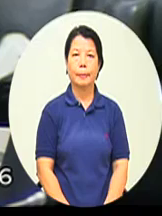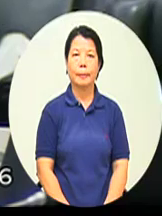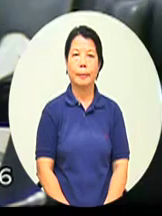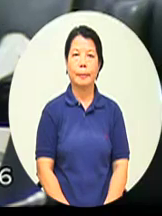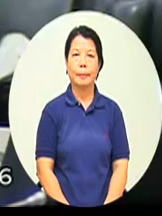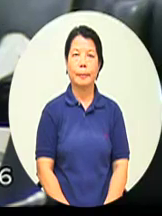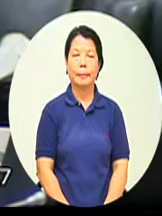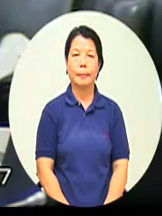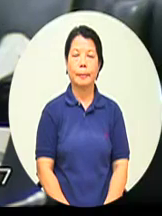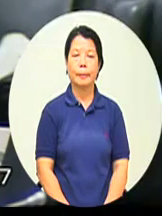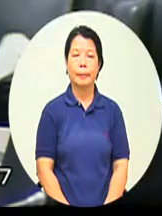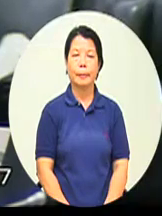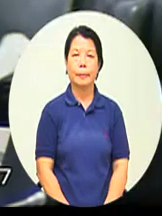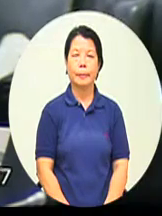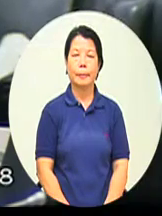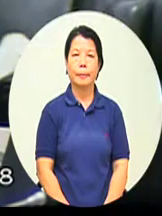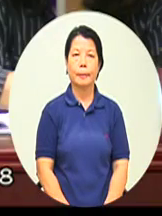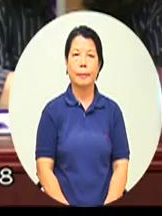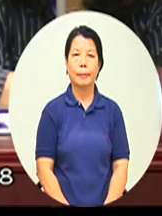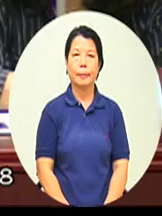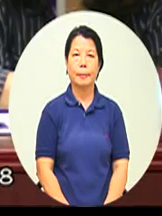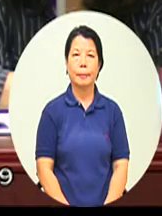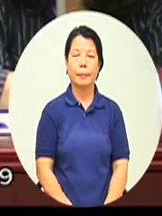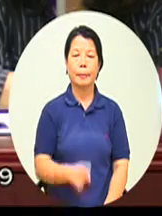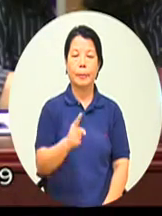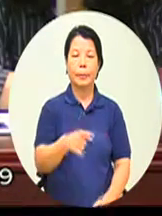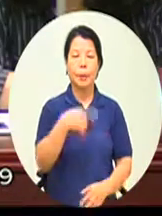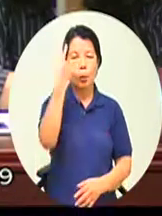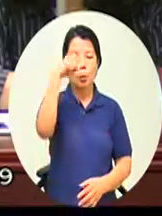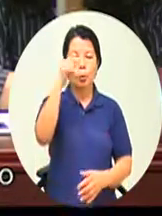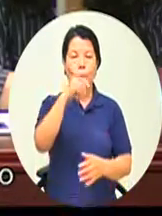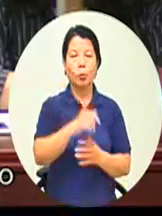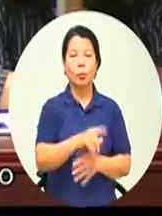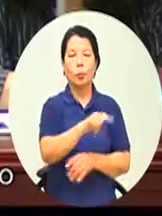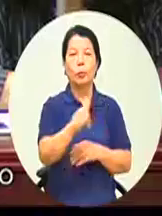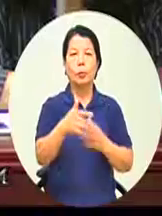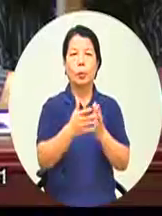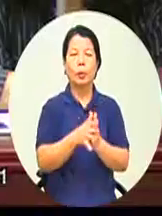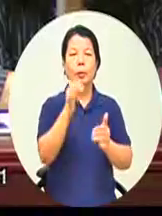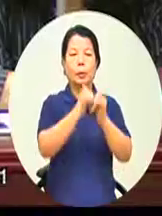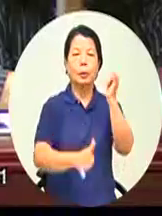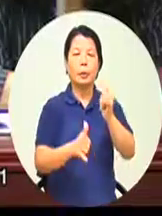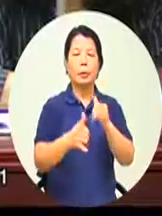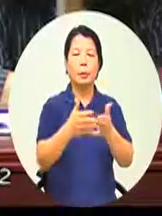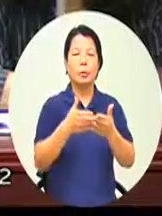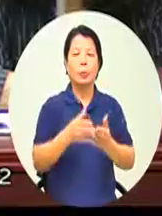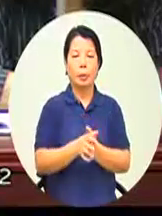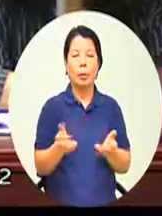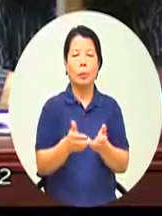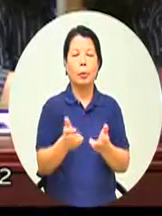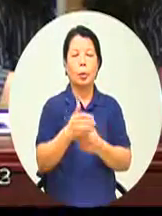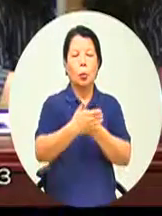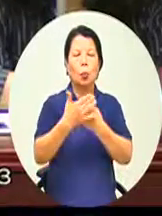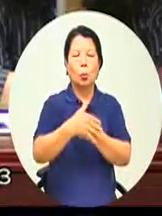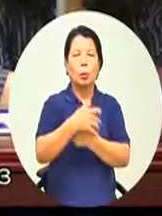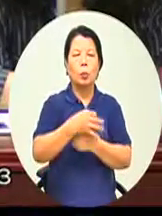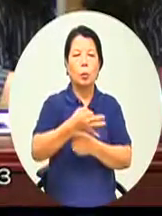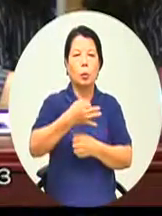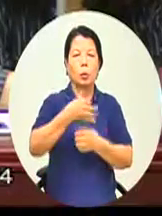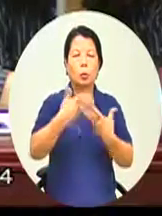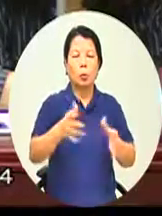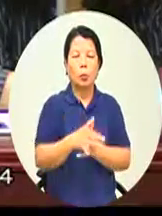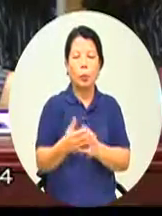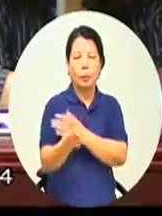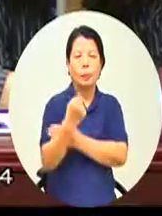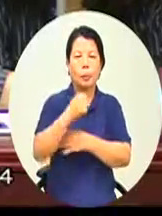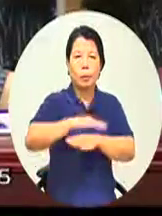好，这个部分我们会来努力，因为它的那个古迹跟历史建筑的数量其实蛮大的啦，所以我这个部分我们会来再来加强。